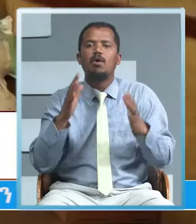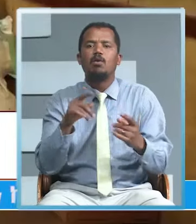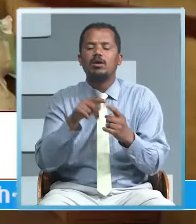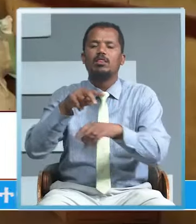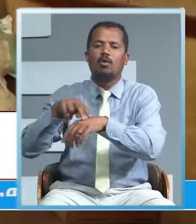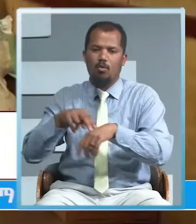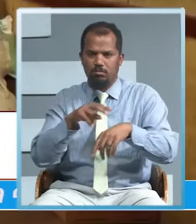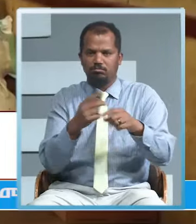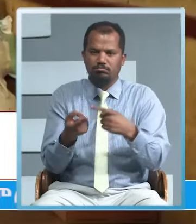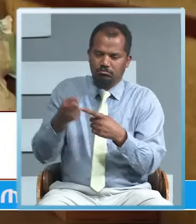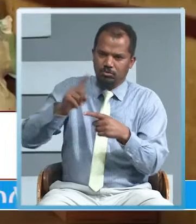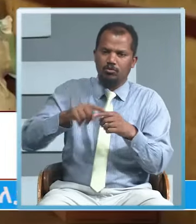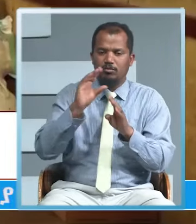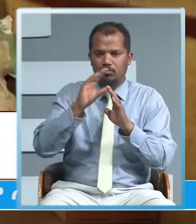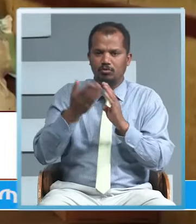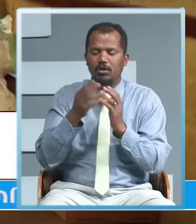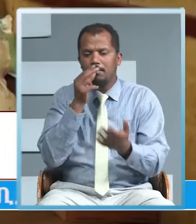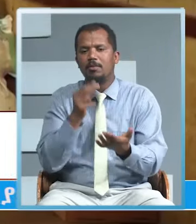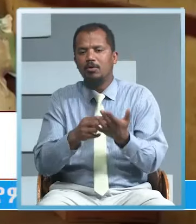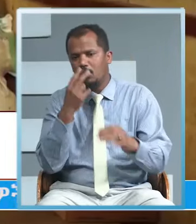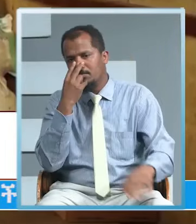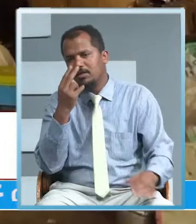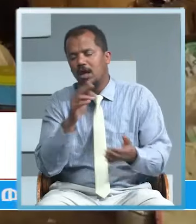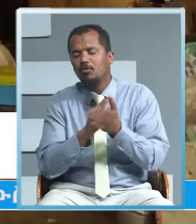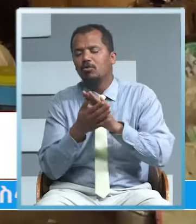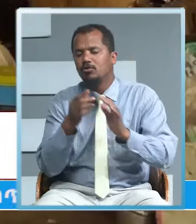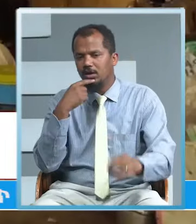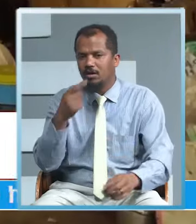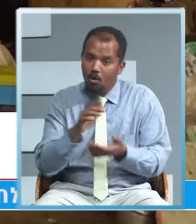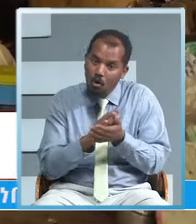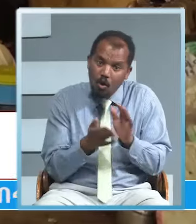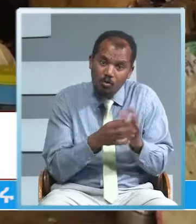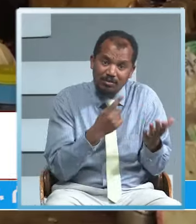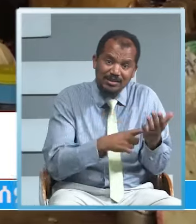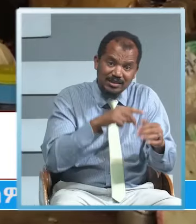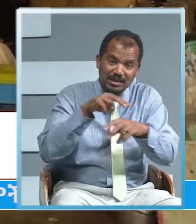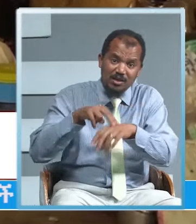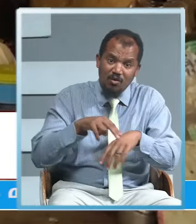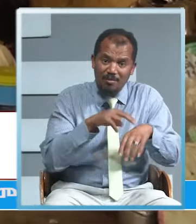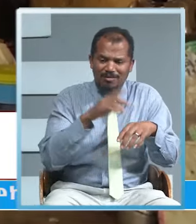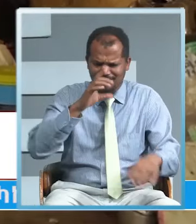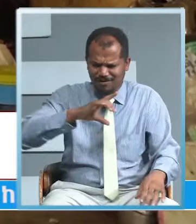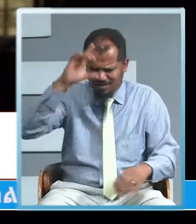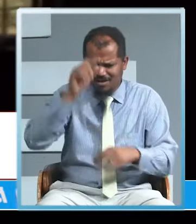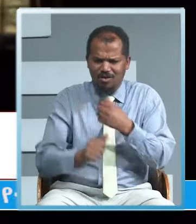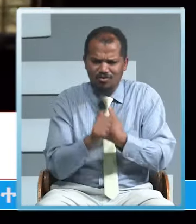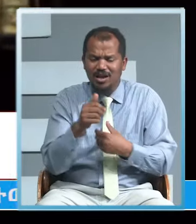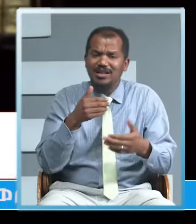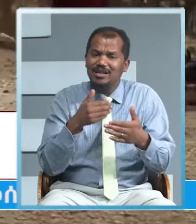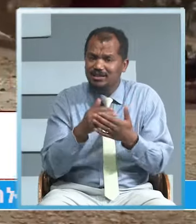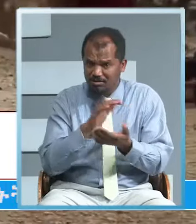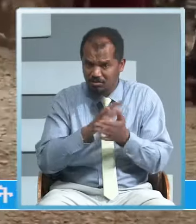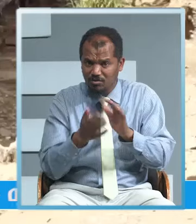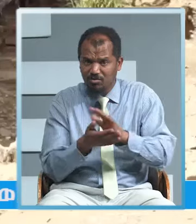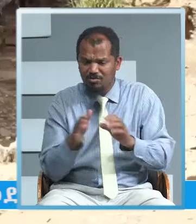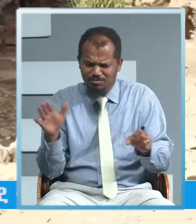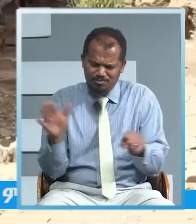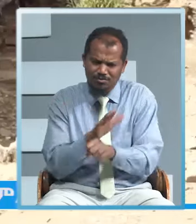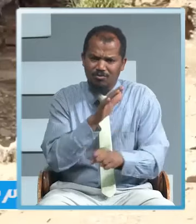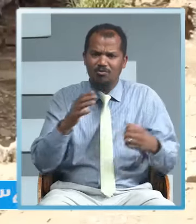ወደ ተቋማቱ የተመለሱበት ሁኔታ በበጎ የሚታይ መሆኑን አንስቷል። ሆኖም እነዚህ ተቋማት ከፍተኛ ጉዳት የደረሰባቸው በመሆኑ